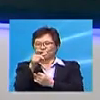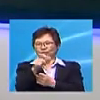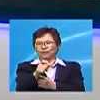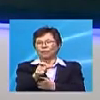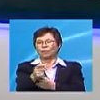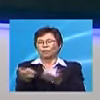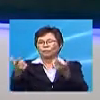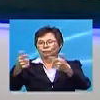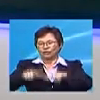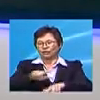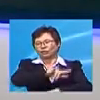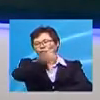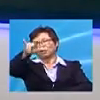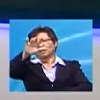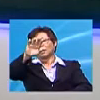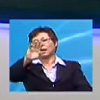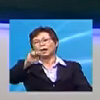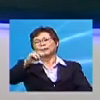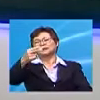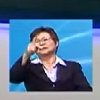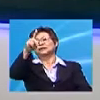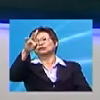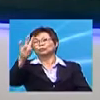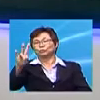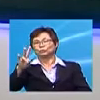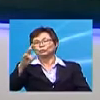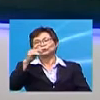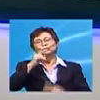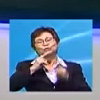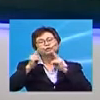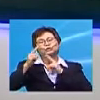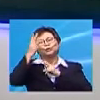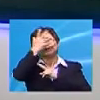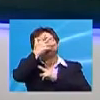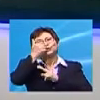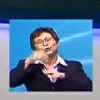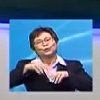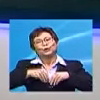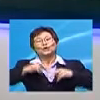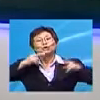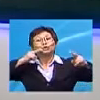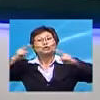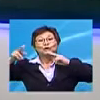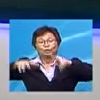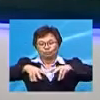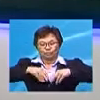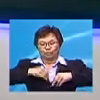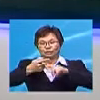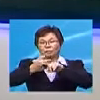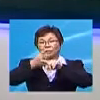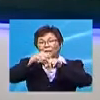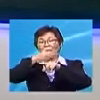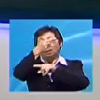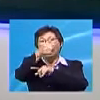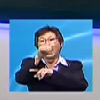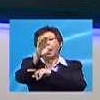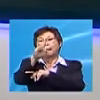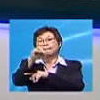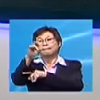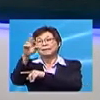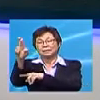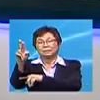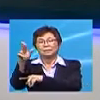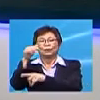tragedi MH17 atas ucapan indah yang diterimanya ucapan itu diterima daripada habinda Kaur isteri